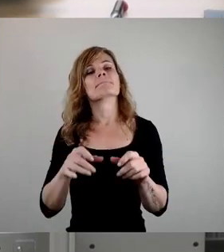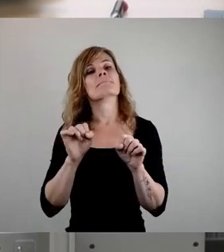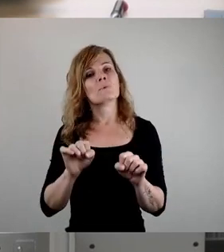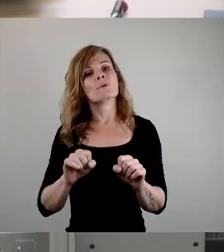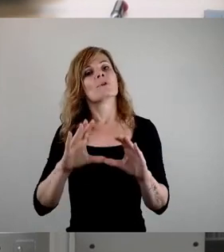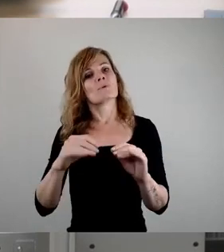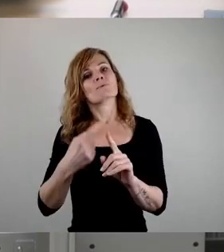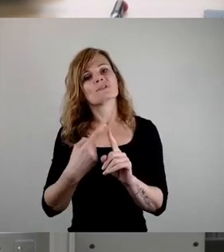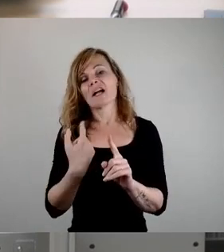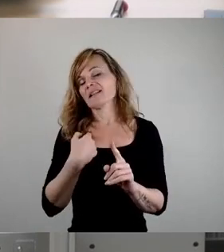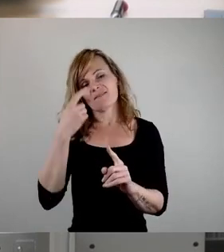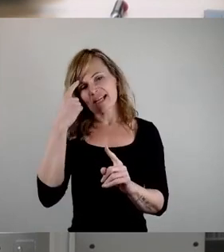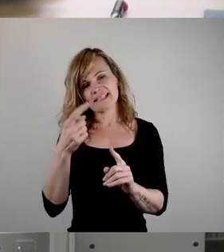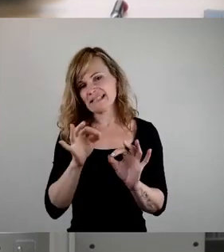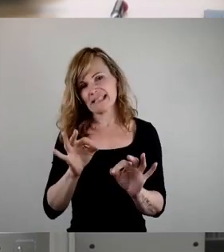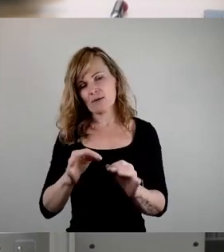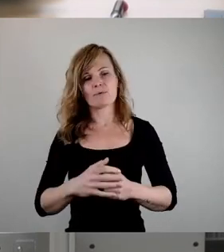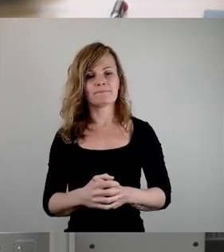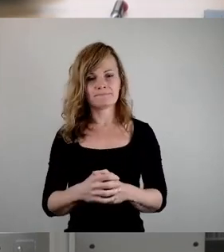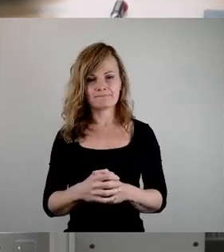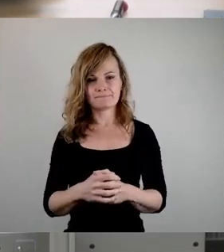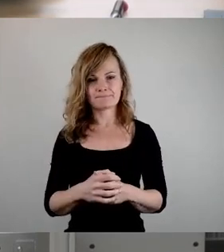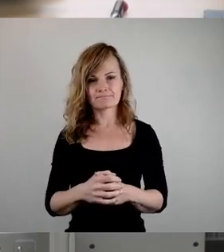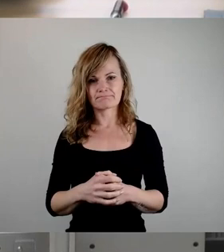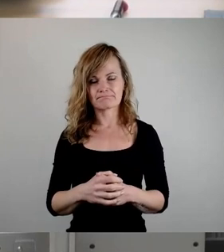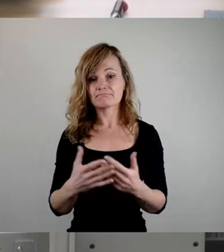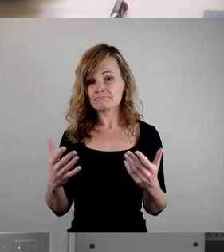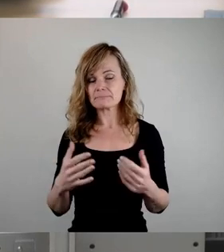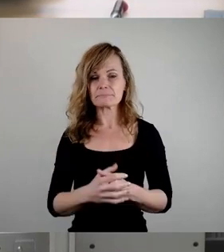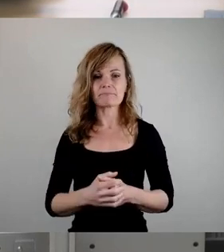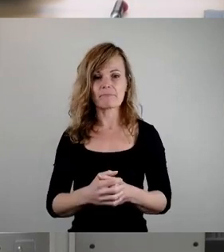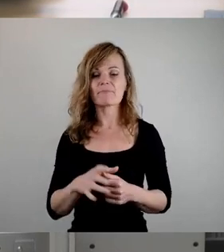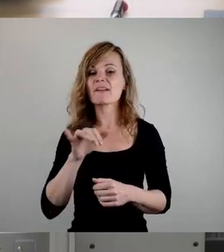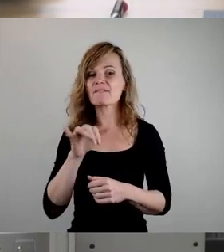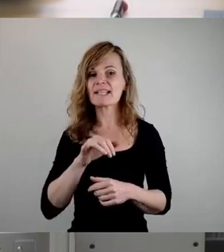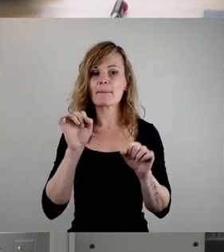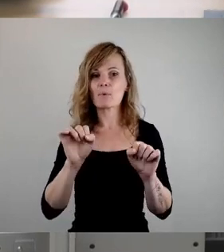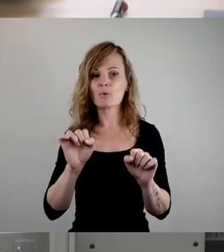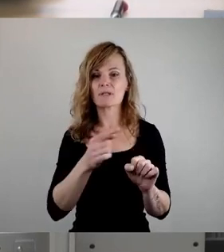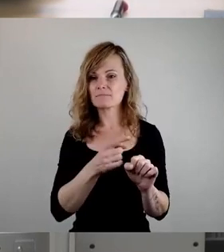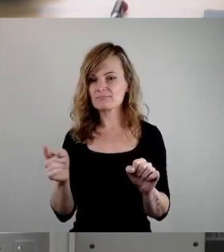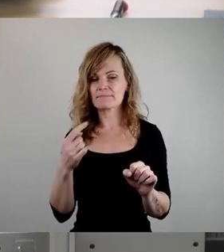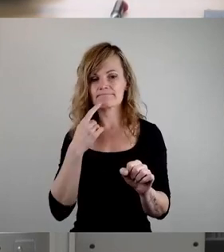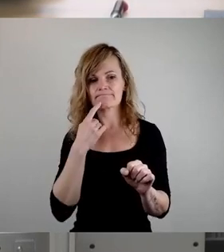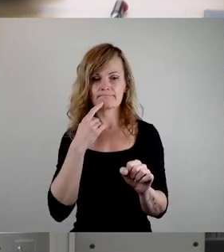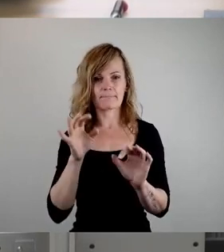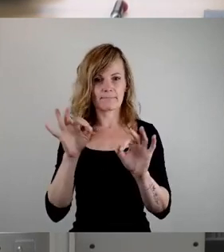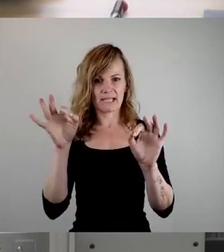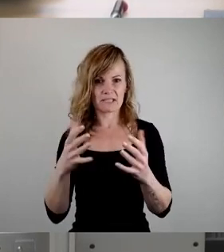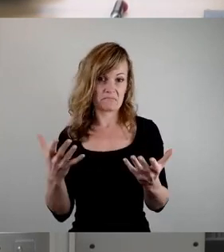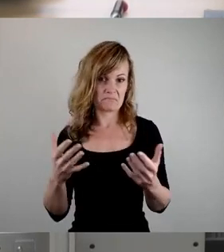wissen, ist, was für eine Möglichkeit ist sozusagen die beste. Unsere Meinung ist,